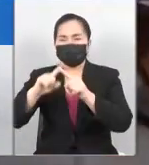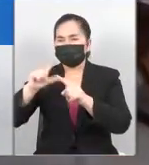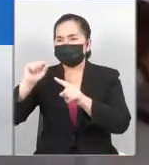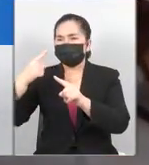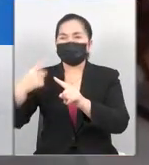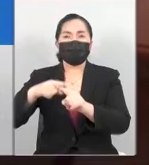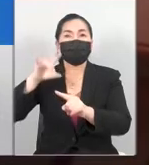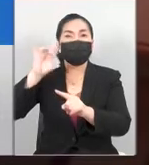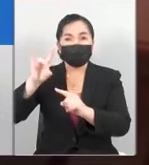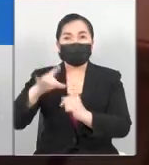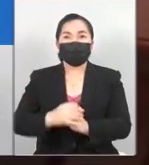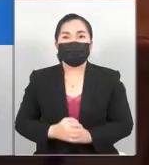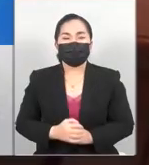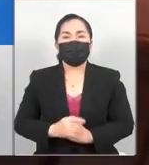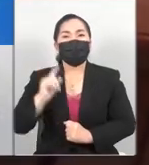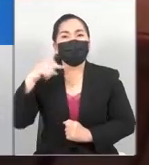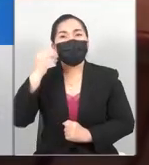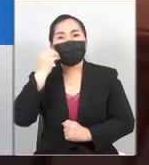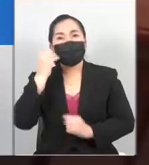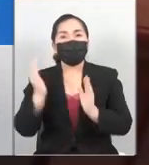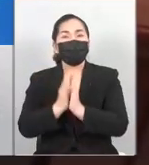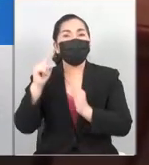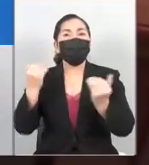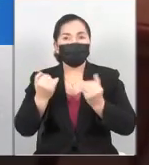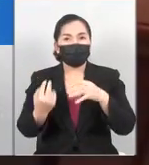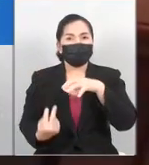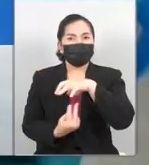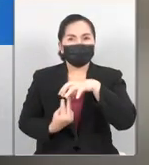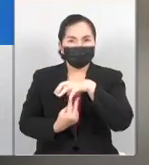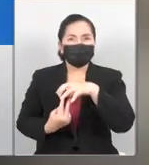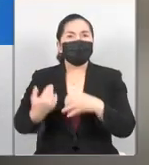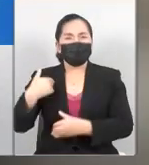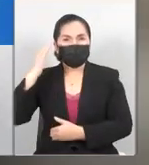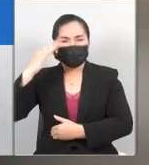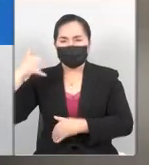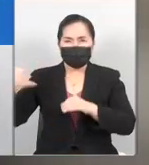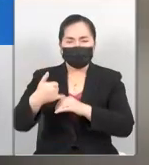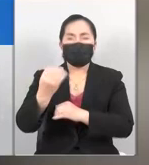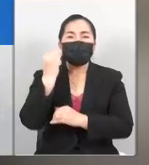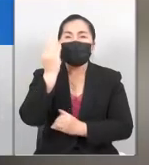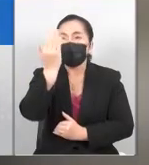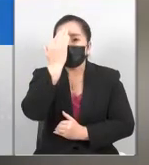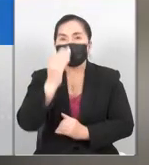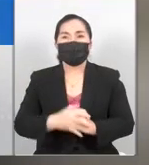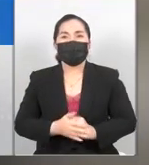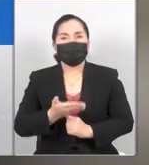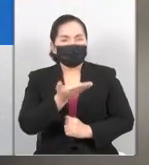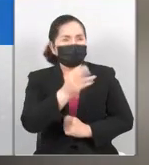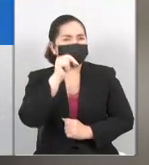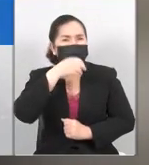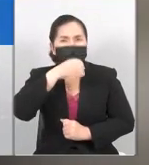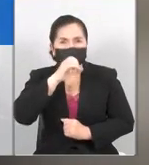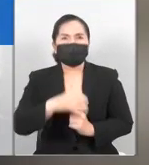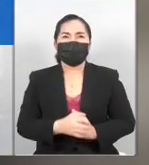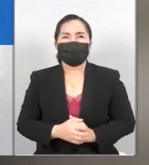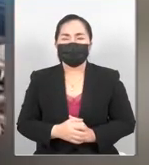เธอบอกว่าตอนที่เธออยู่บ้านกับลูกสาวมีไอ้โม่งเนี่ยนะเดินมาถึงหน้าบ้านแล้วก็มาบอกว่าขอน้ำกินถ่ายภาพได้บ